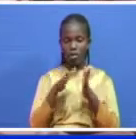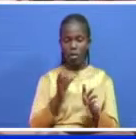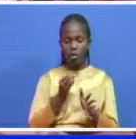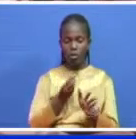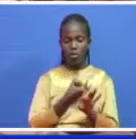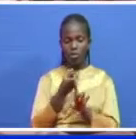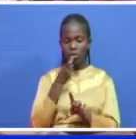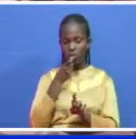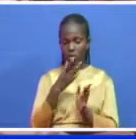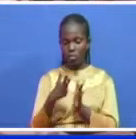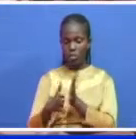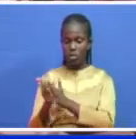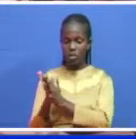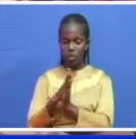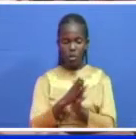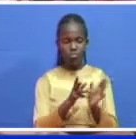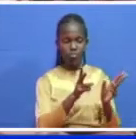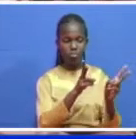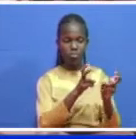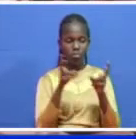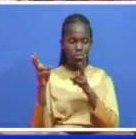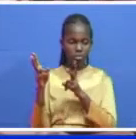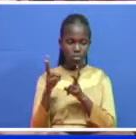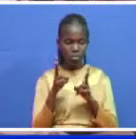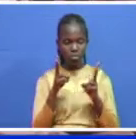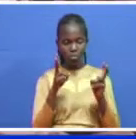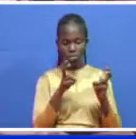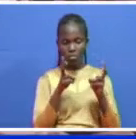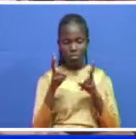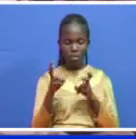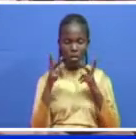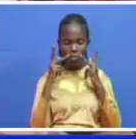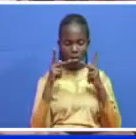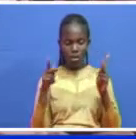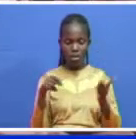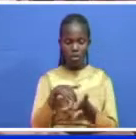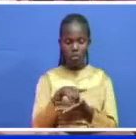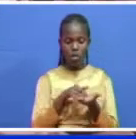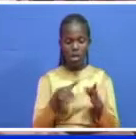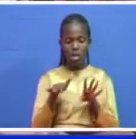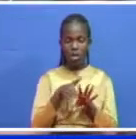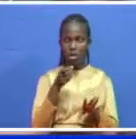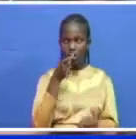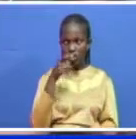mwanya na ila umivatisite kutweka kwa muo kuya